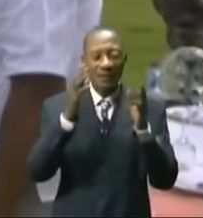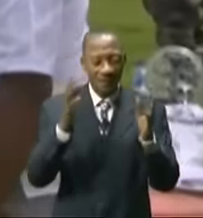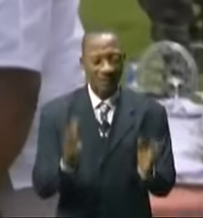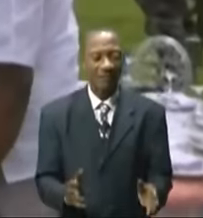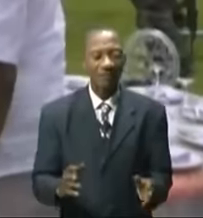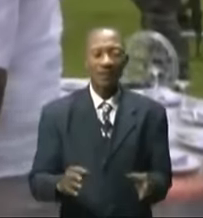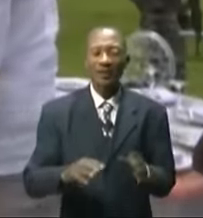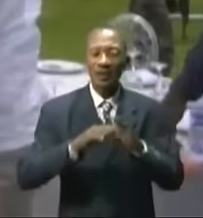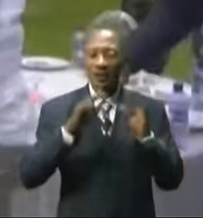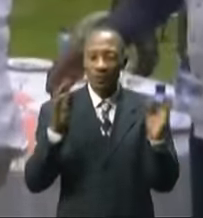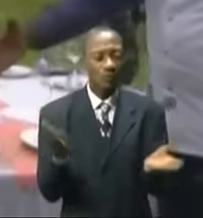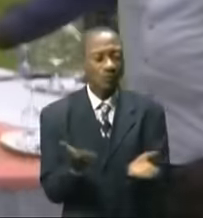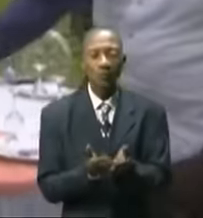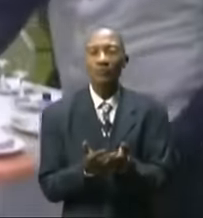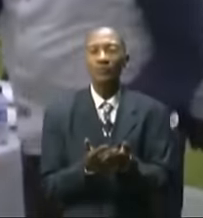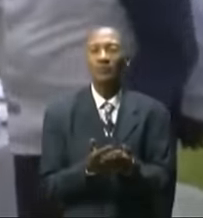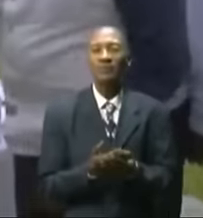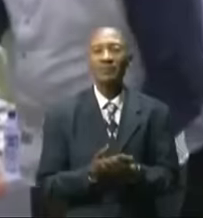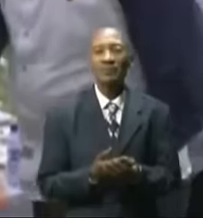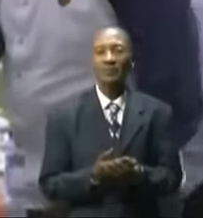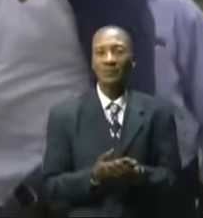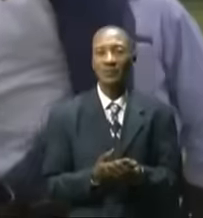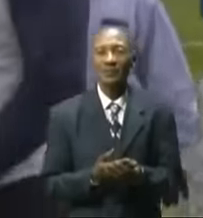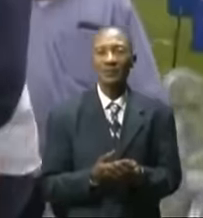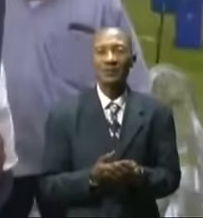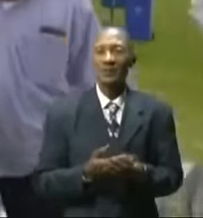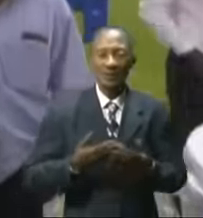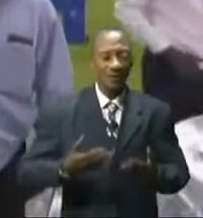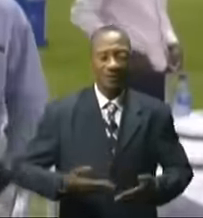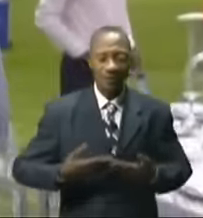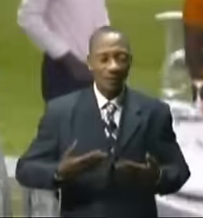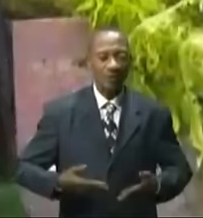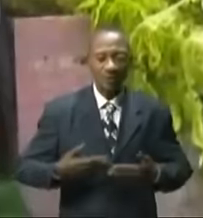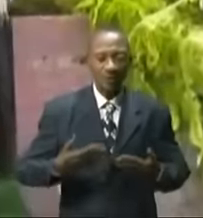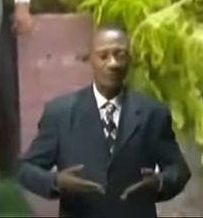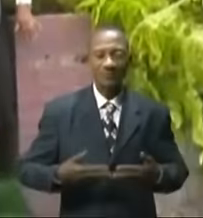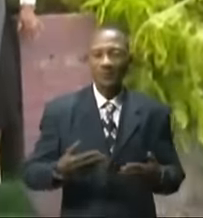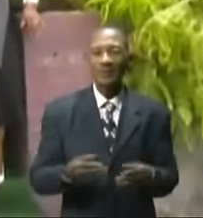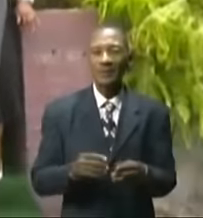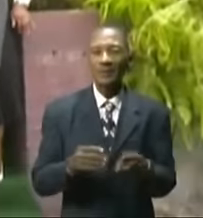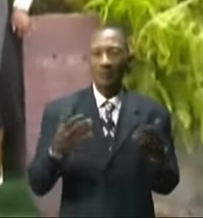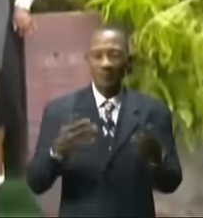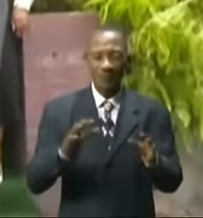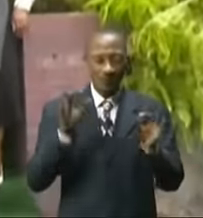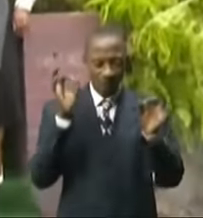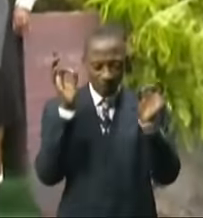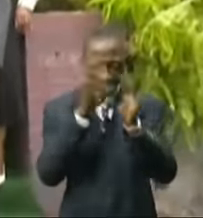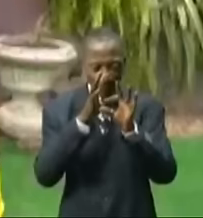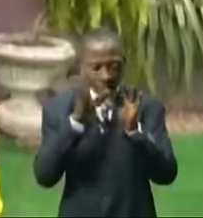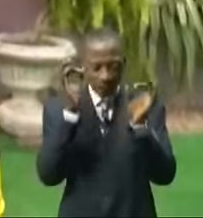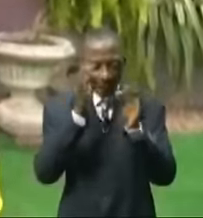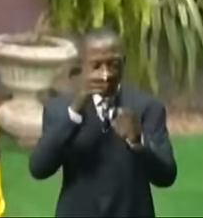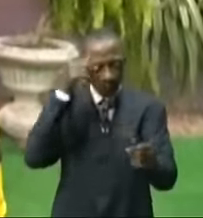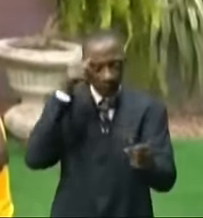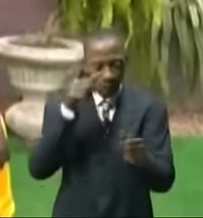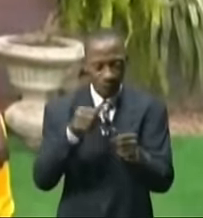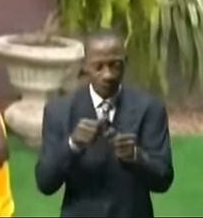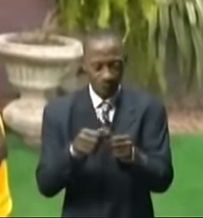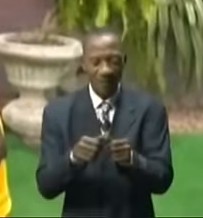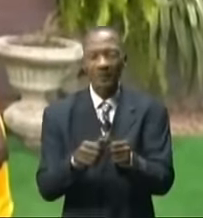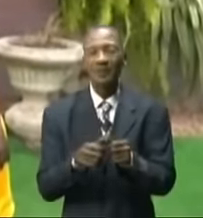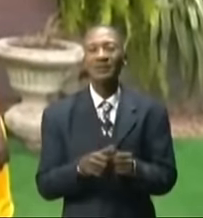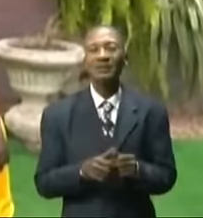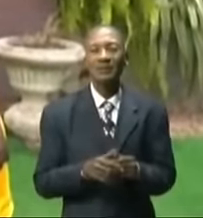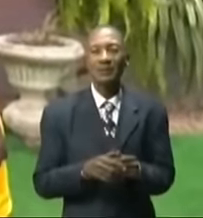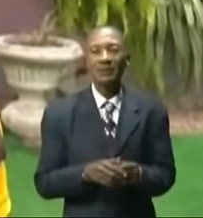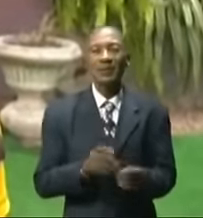entre agents et employeurs. Une ambiance de fête immortalisée par la prise des photos. Une première pour cette année, cette cérémonie